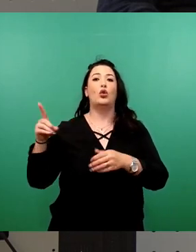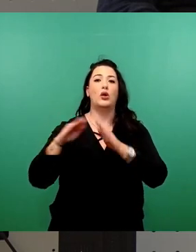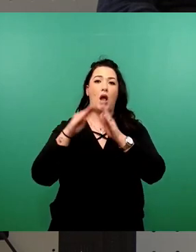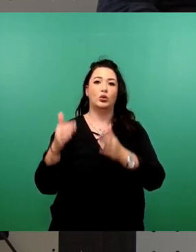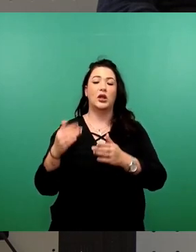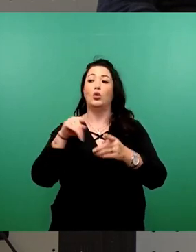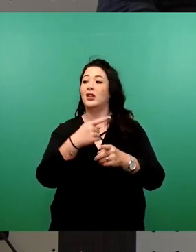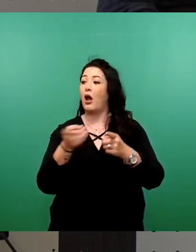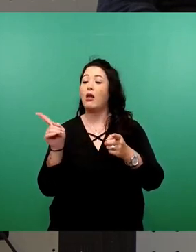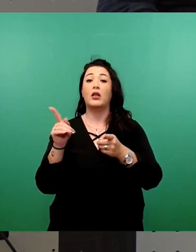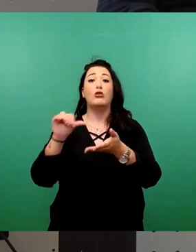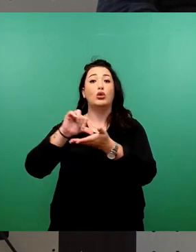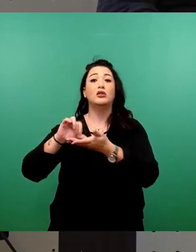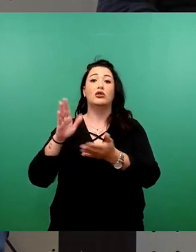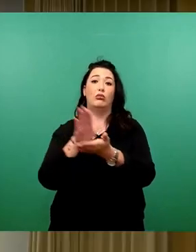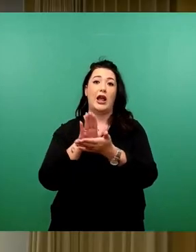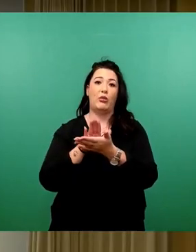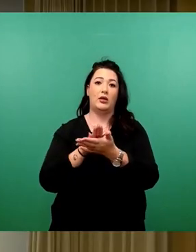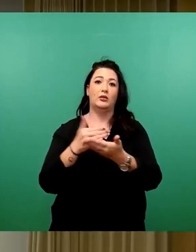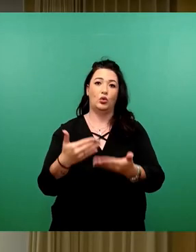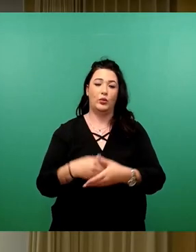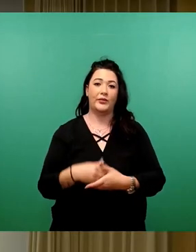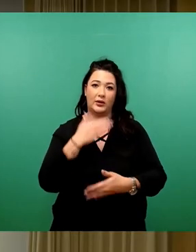wie in Ihrem Vorschlag. Danke.